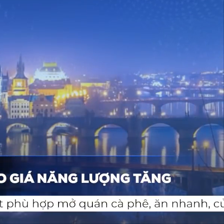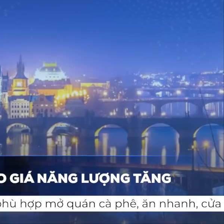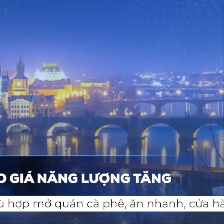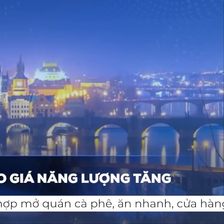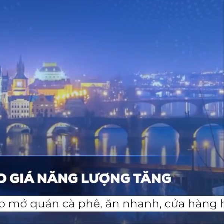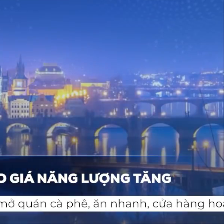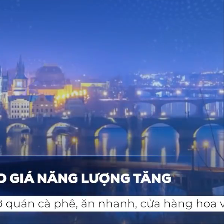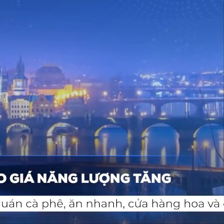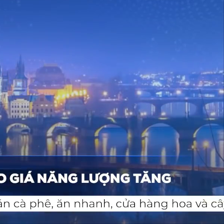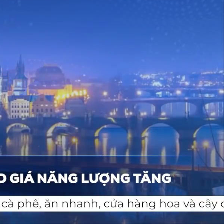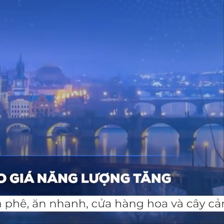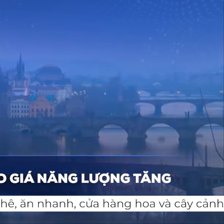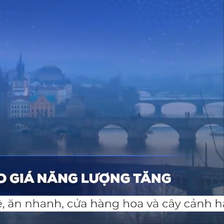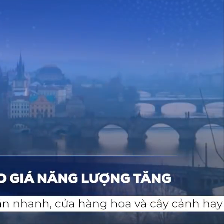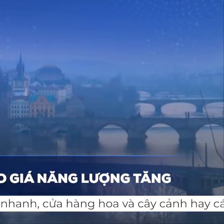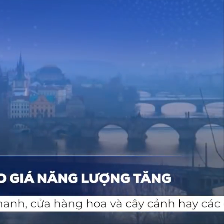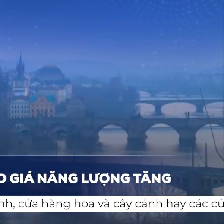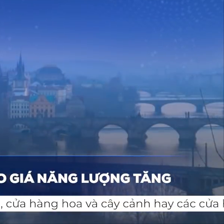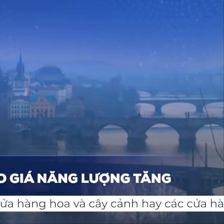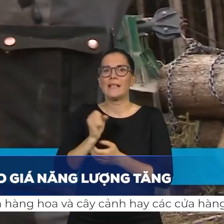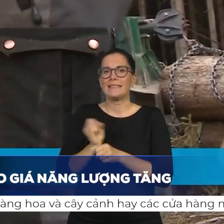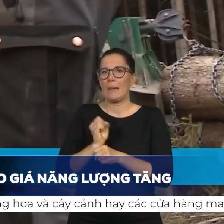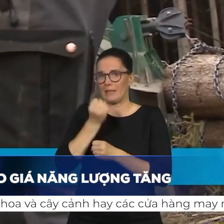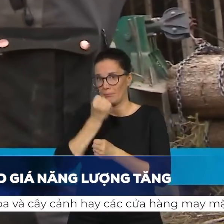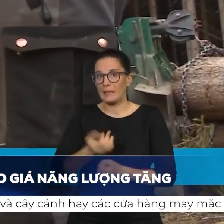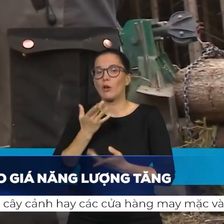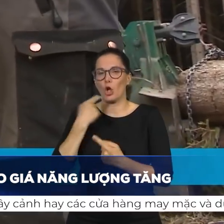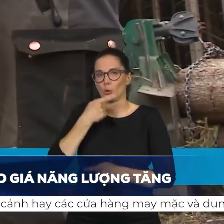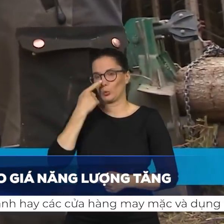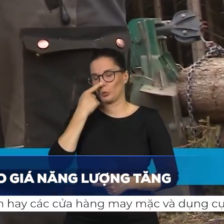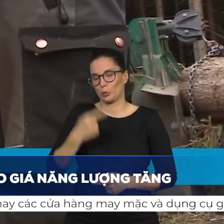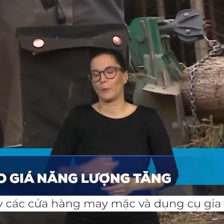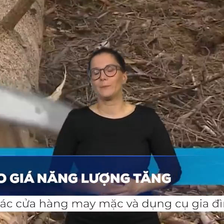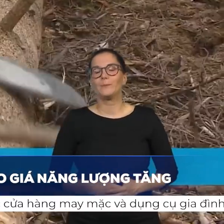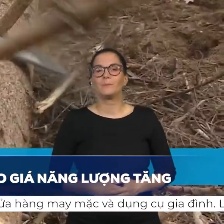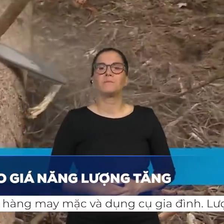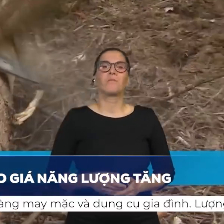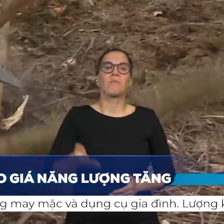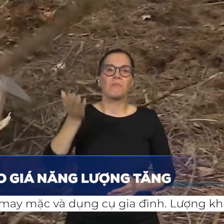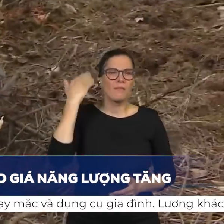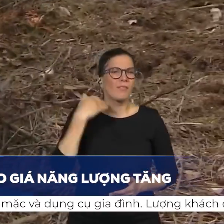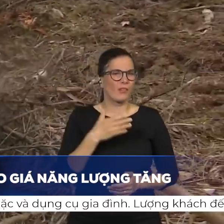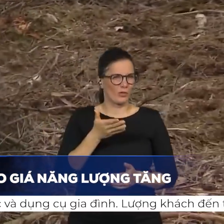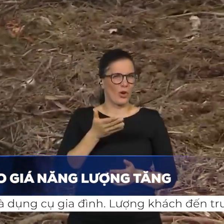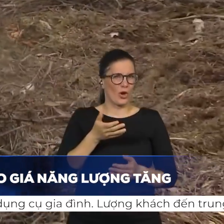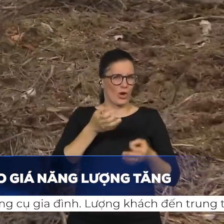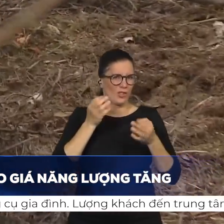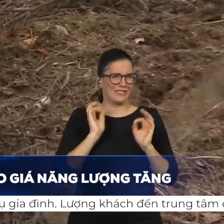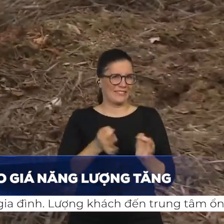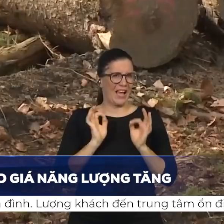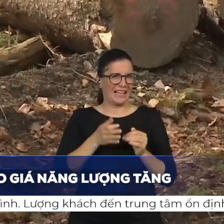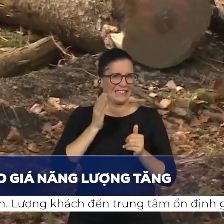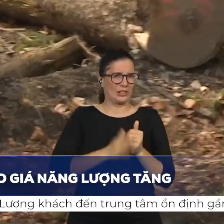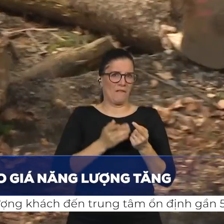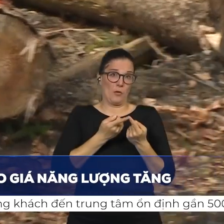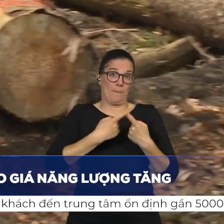trộm gỗ hơn bởi vì dự kiến và gỗ đất sẽ tăng cao trong thời gian tới do lạm phát và giá nhiên liệu tăng chi phí sản xuất gỗ